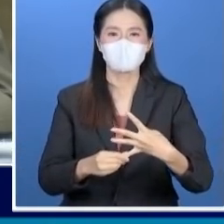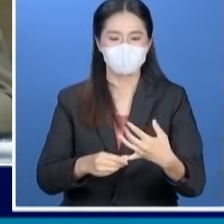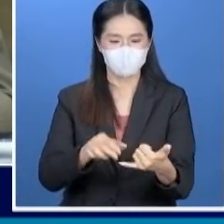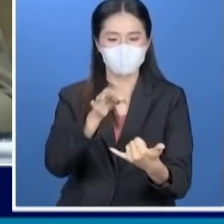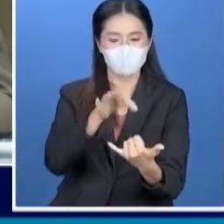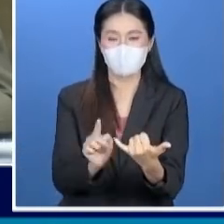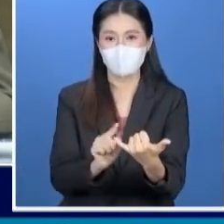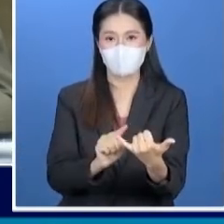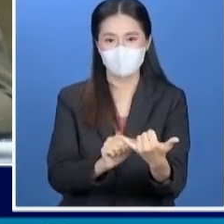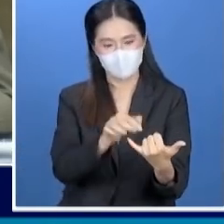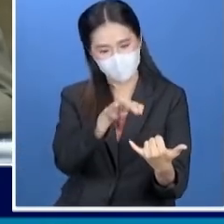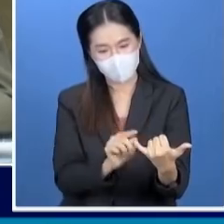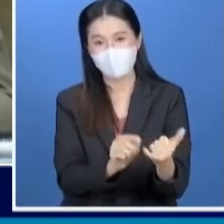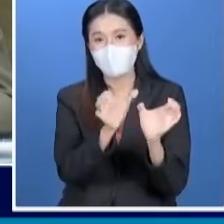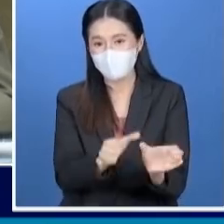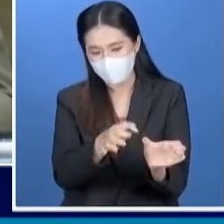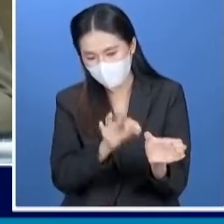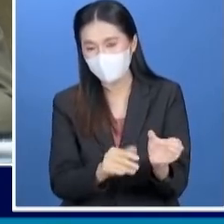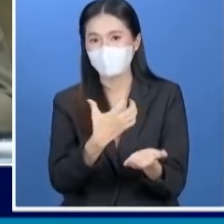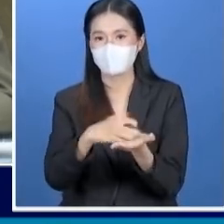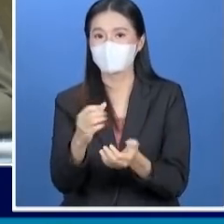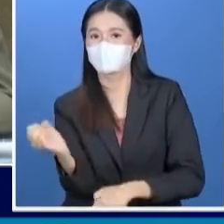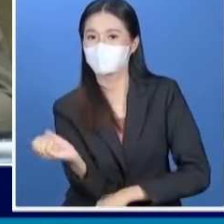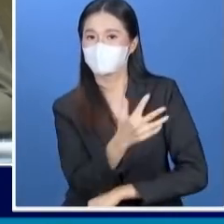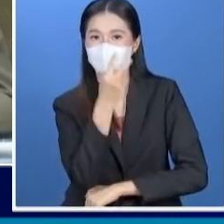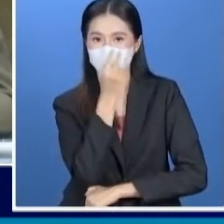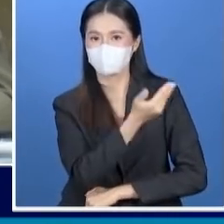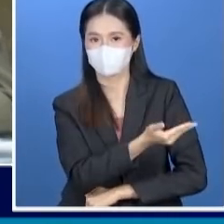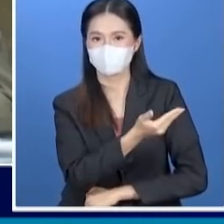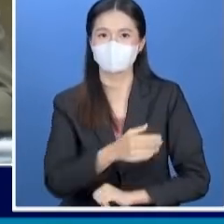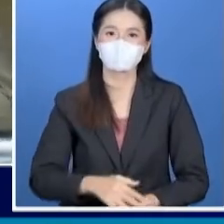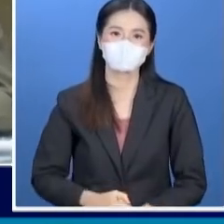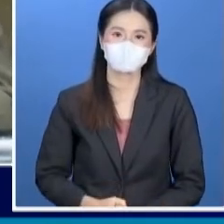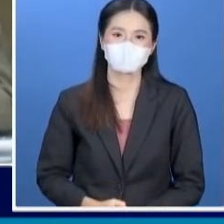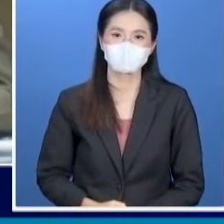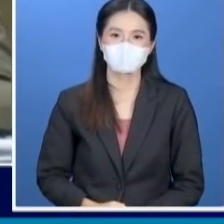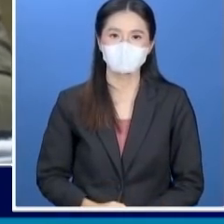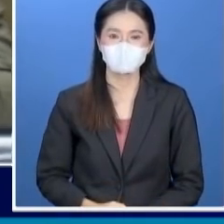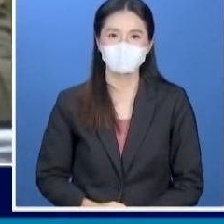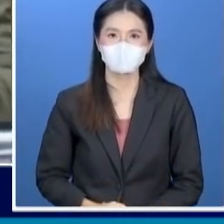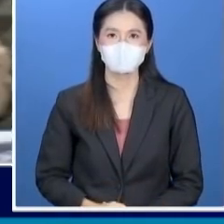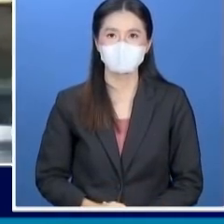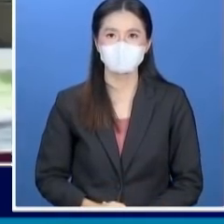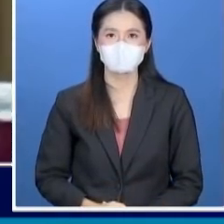ดขึ้นนะครับเรียนเชิญรับชมทางคลิปวิดีโอครับ